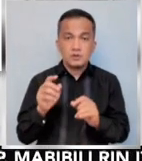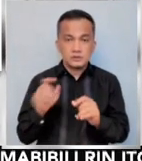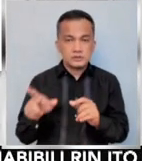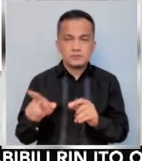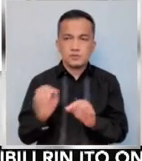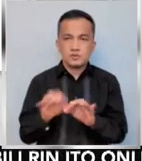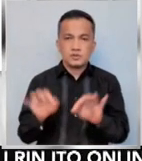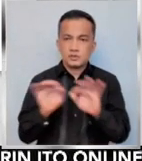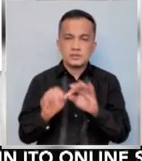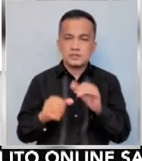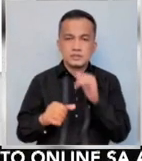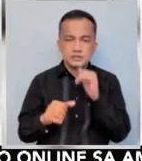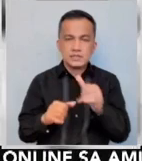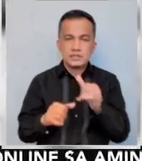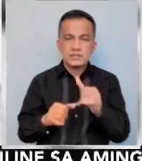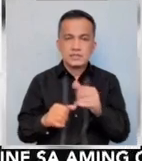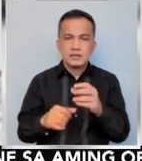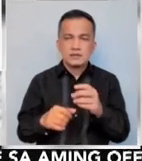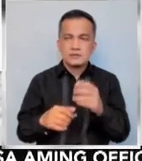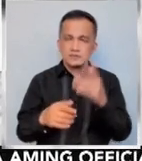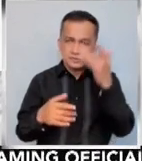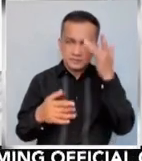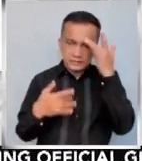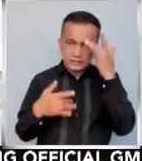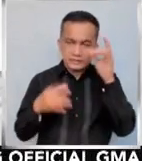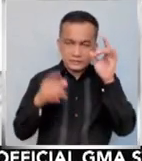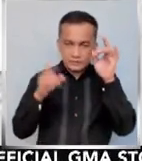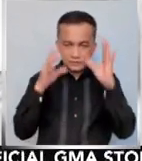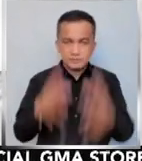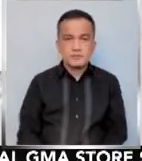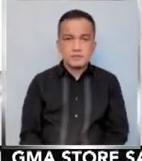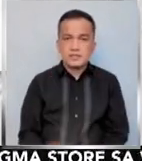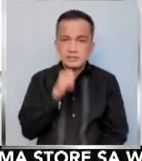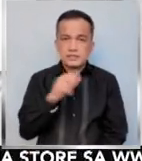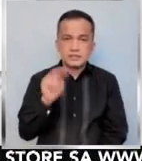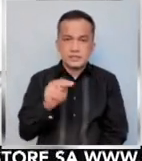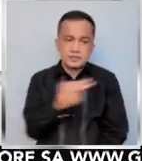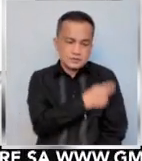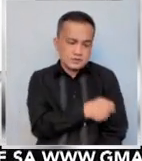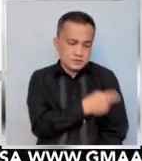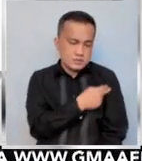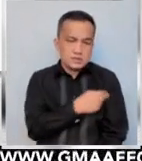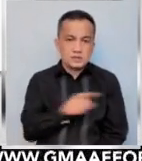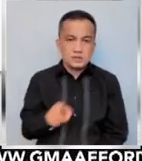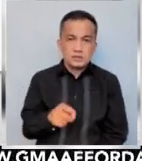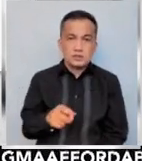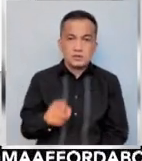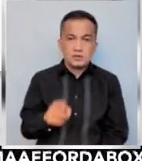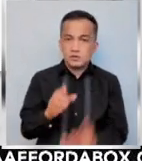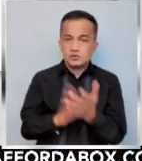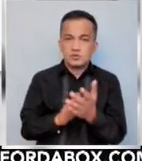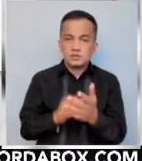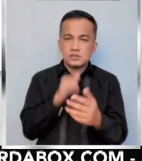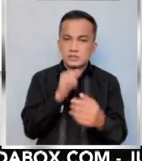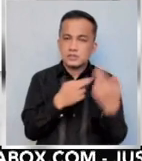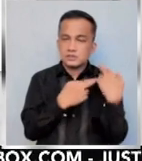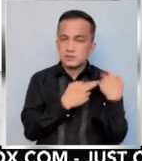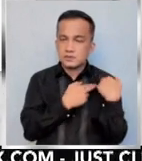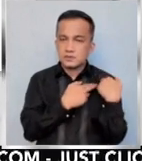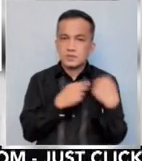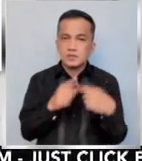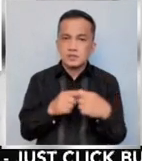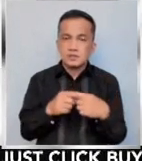at di na kailangang i-confine. Nakasaad din dito na hindi mananagot ang mga eskwelahan sakaling magpositibo sa COVID ang